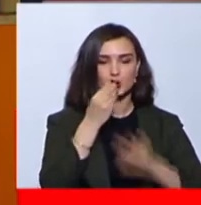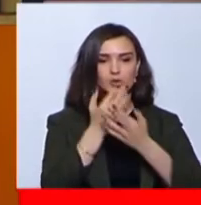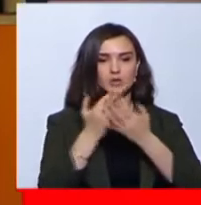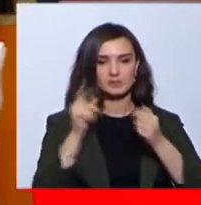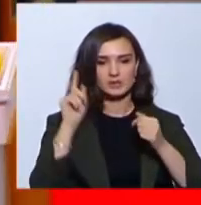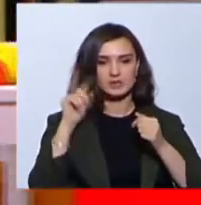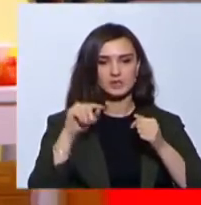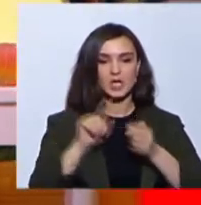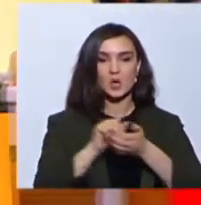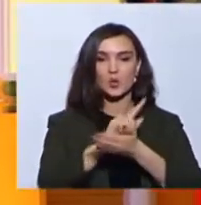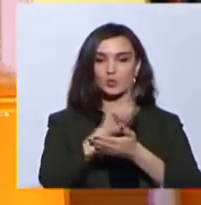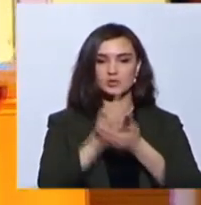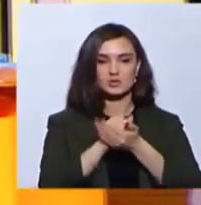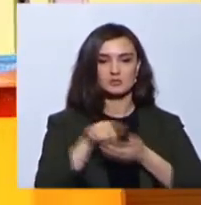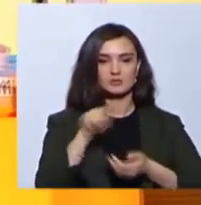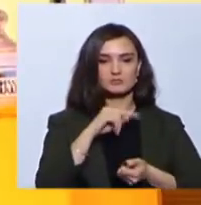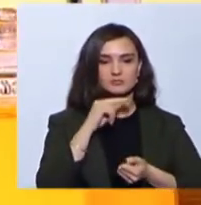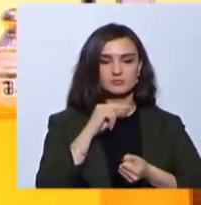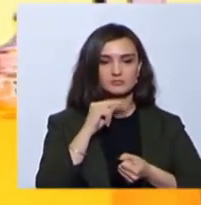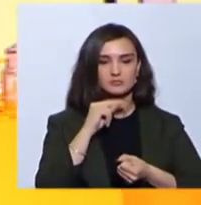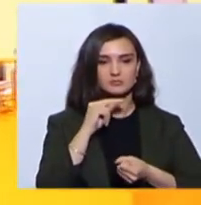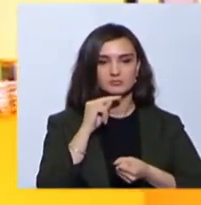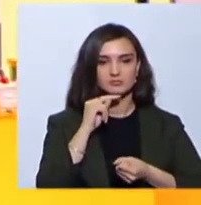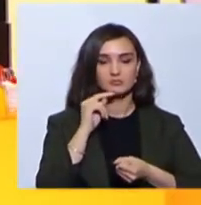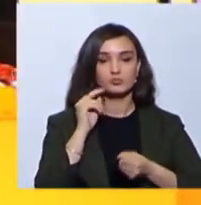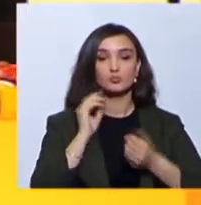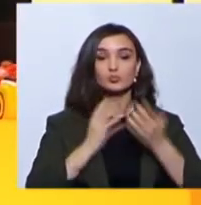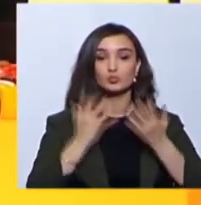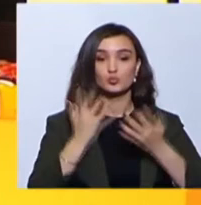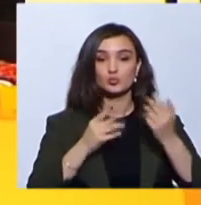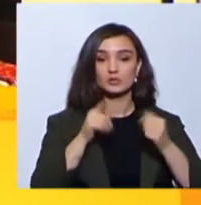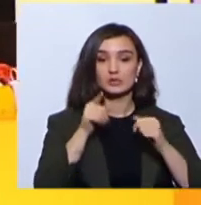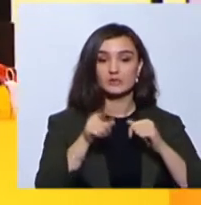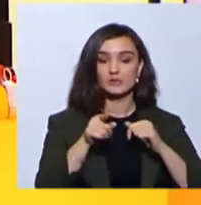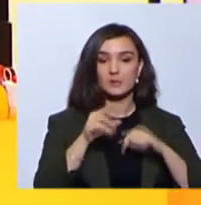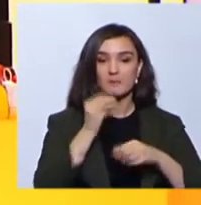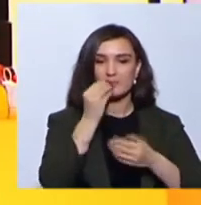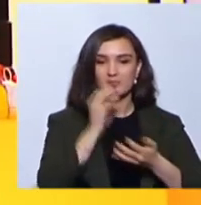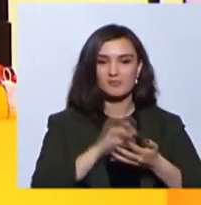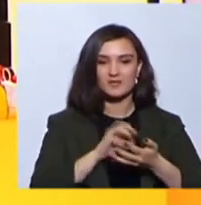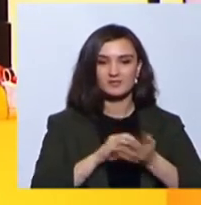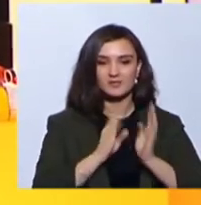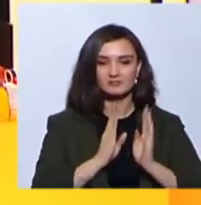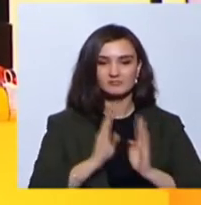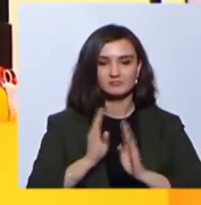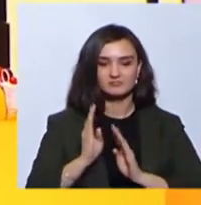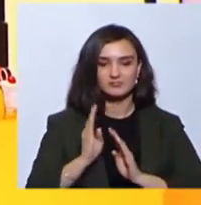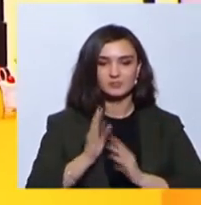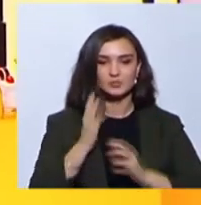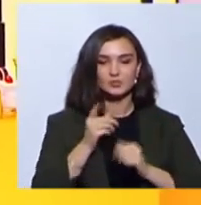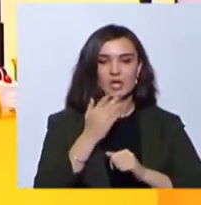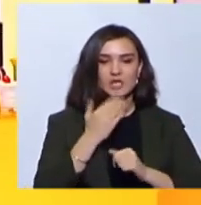პროდუქტებისა, აუცილებლად გაითვალისწინეთ. განსაკუთრებით იმ შემთხვევაში, თუ თქვენ მარხვაზე იმყოფებით და